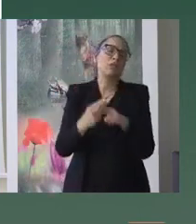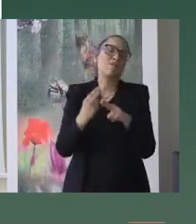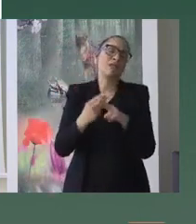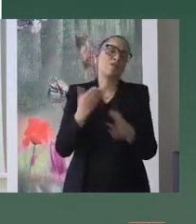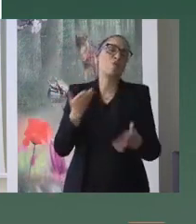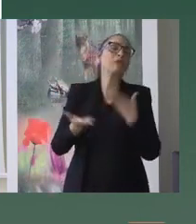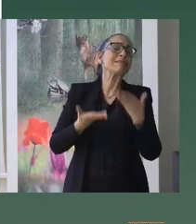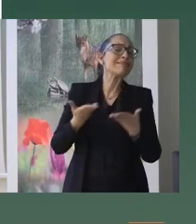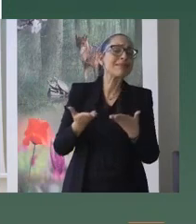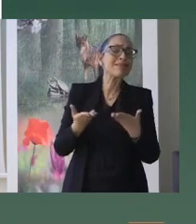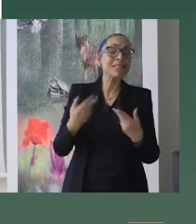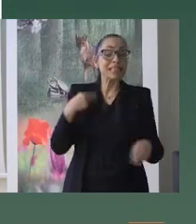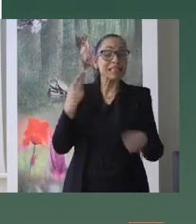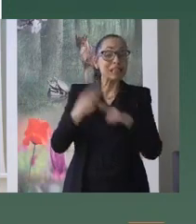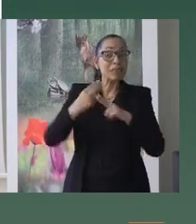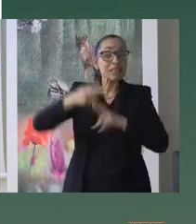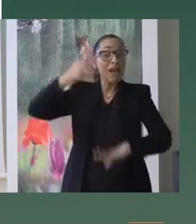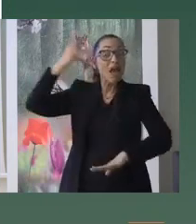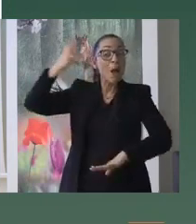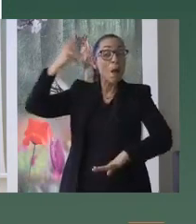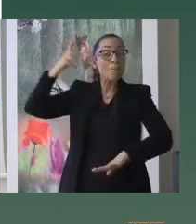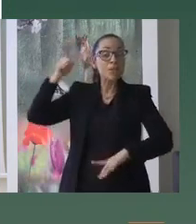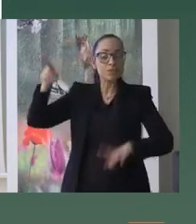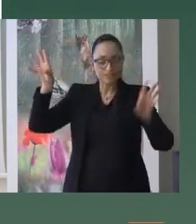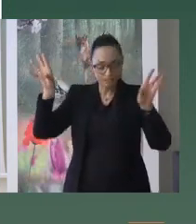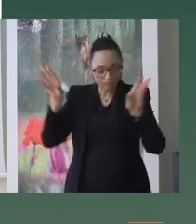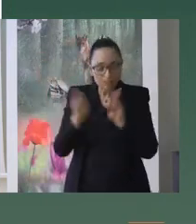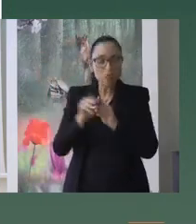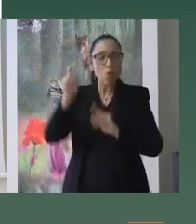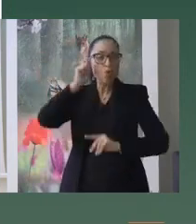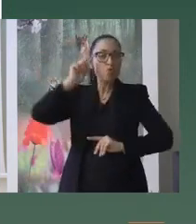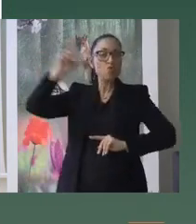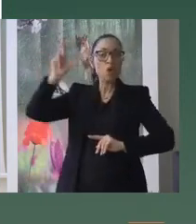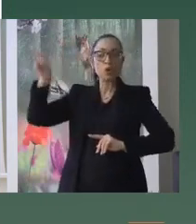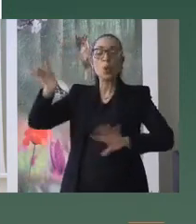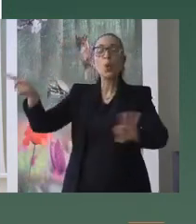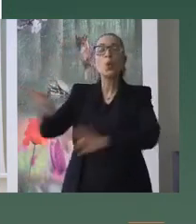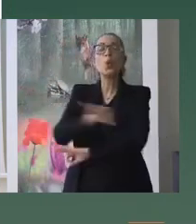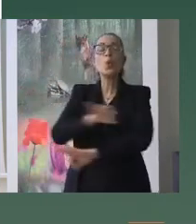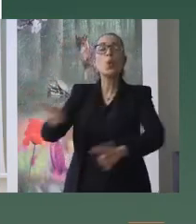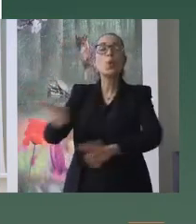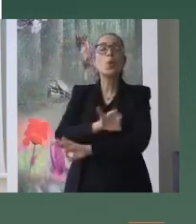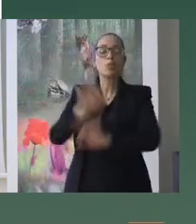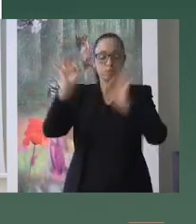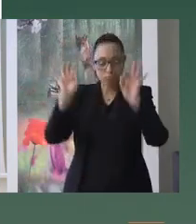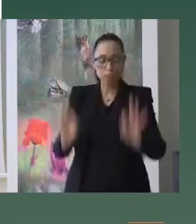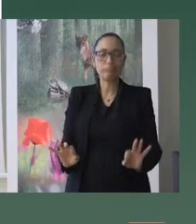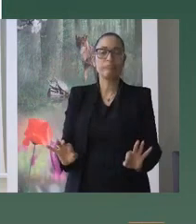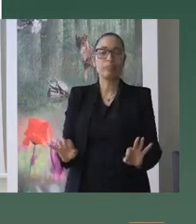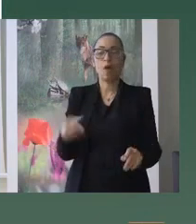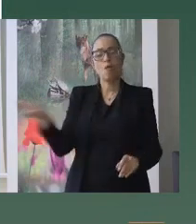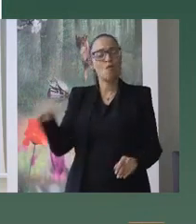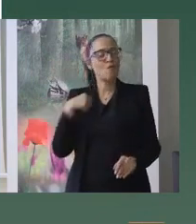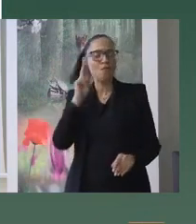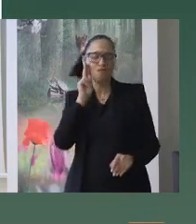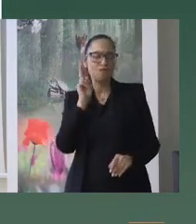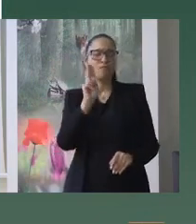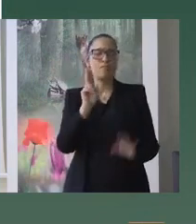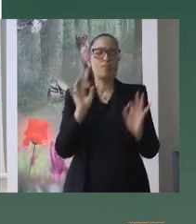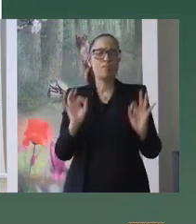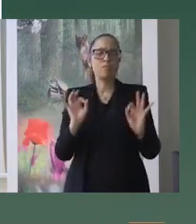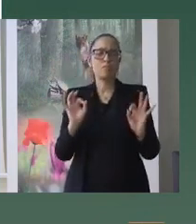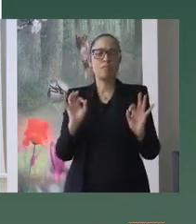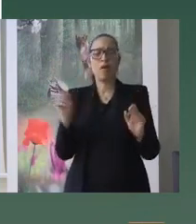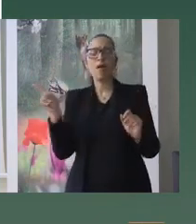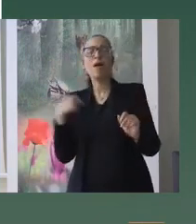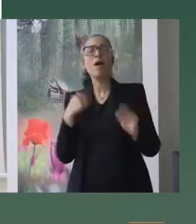είναι η σημασία της επιστημονικής τεκμηριωμένης γνώσης στο σχεδιασμό πολιτικών. Το βλέπουμε